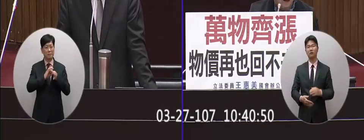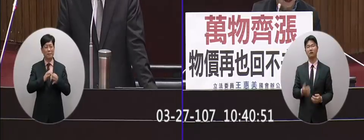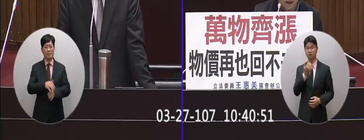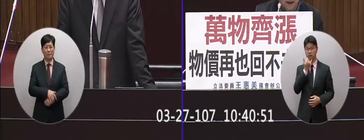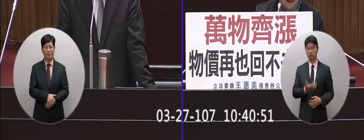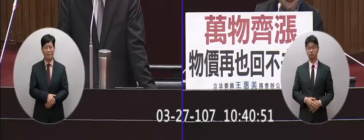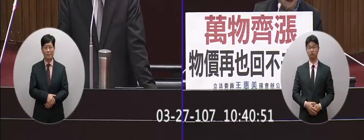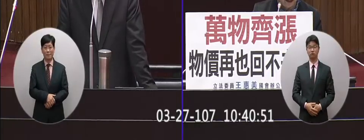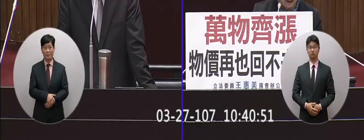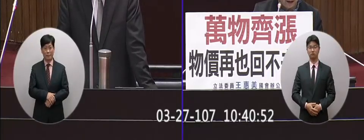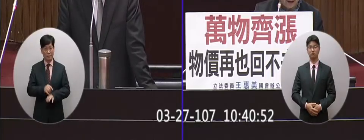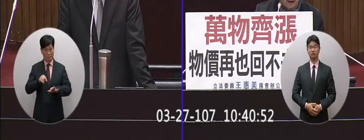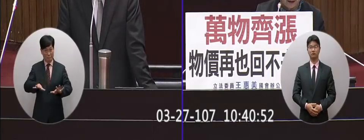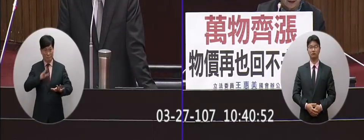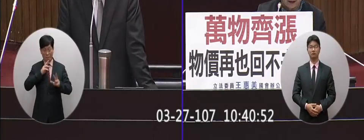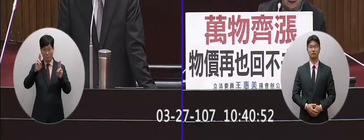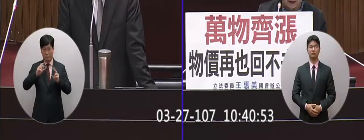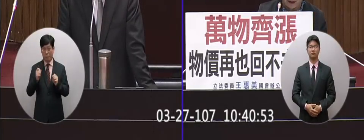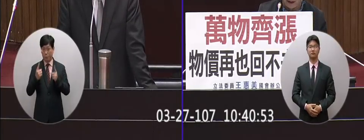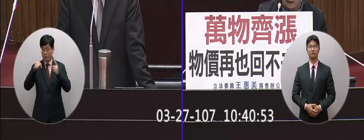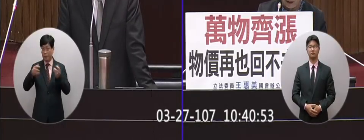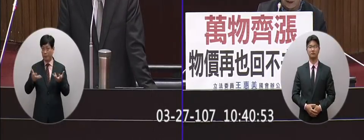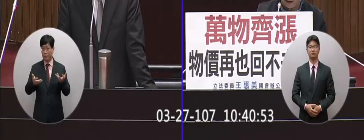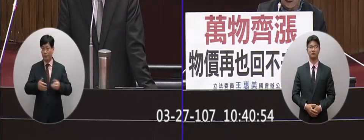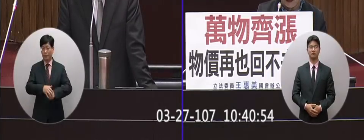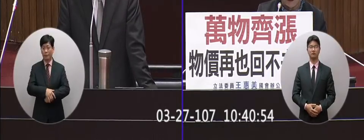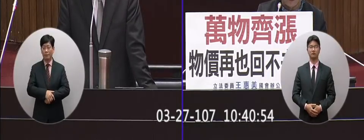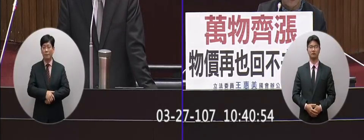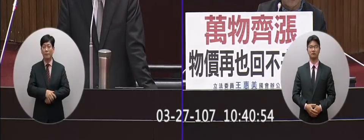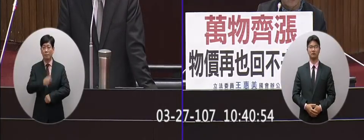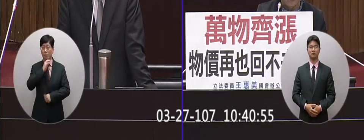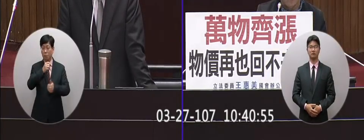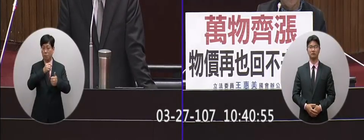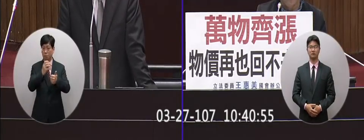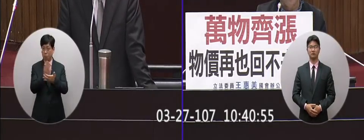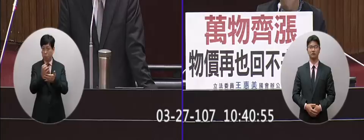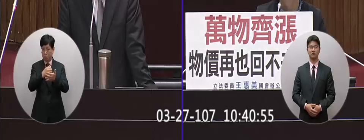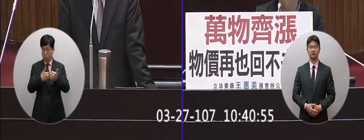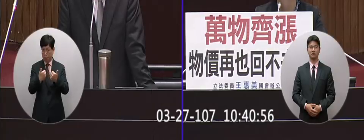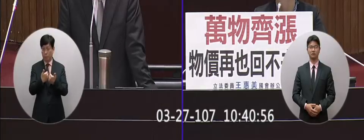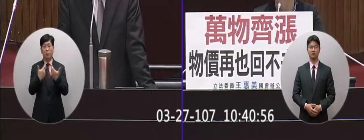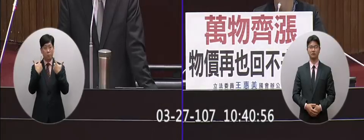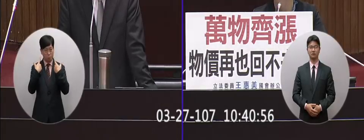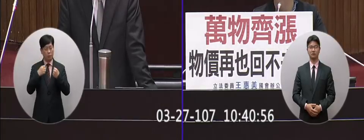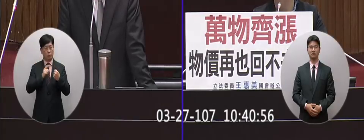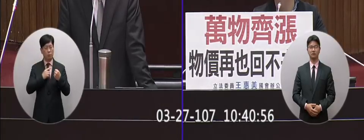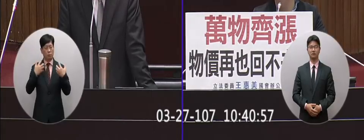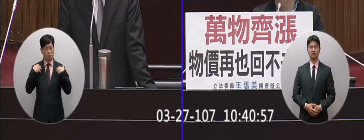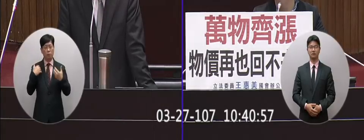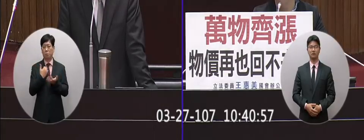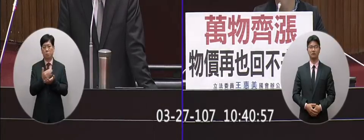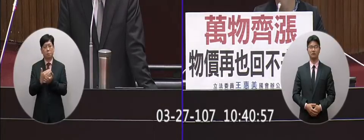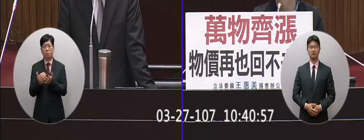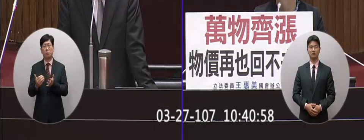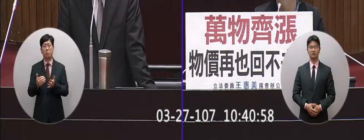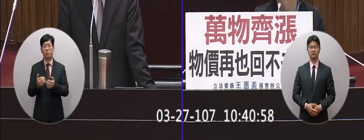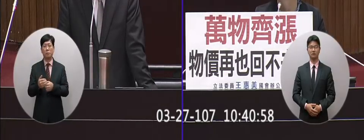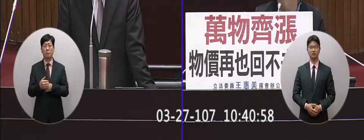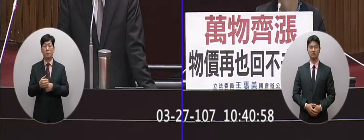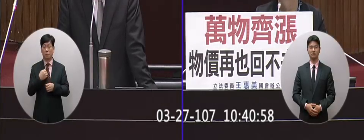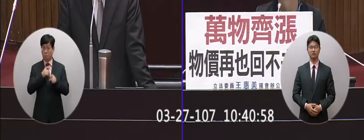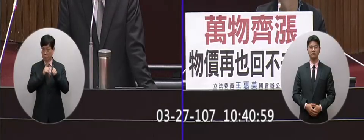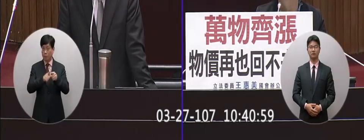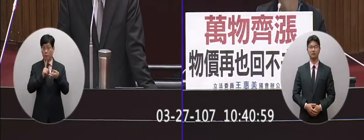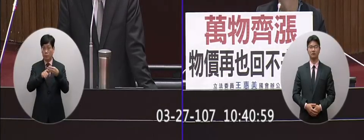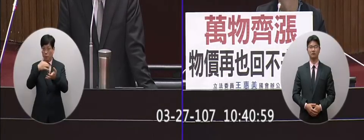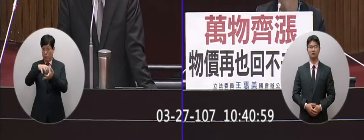哈、哦。这一波电价的调整，这个电价审议委员会有做了一个处理了、哦、那根据